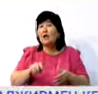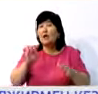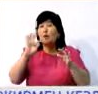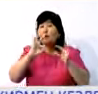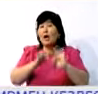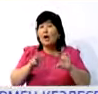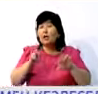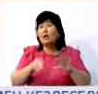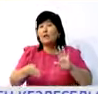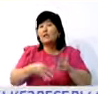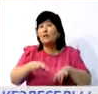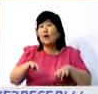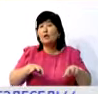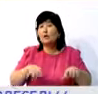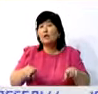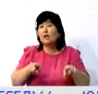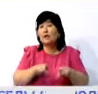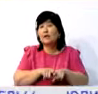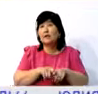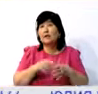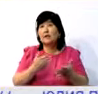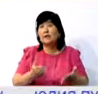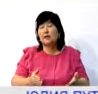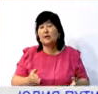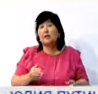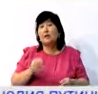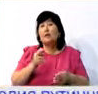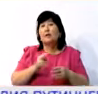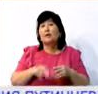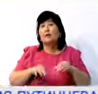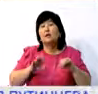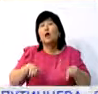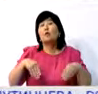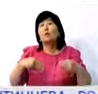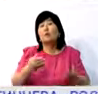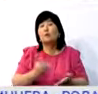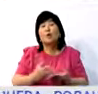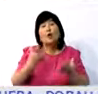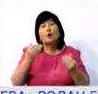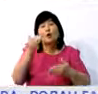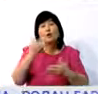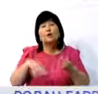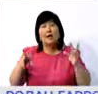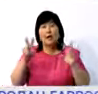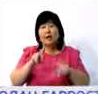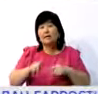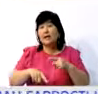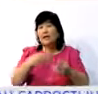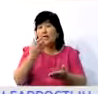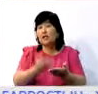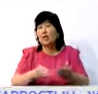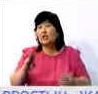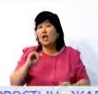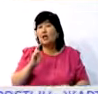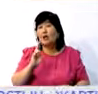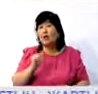жасап, сыбайлас жемқорлық тәуекелдеріне ішкі талдау жүргізу ұсынысын деп беріп отырмыз. Күн тәртібінде қаралған келесі мәселе